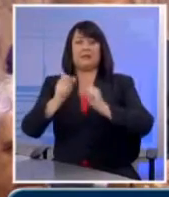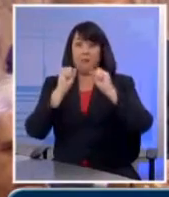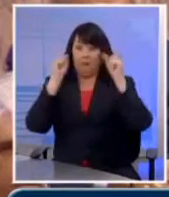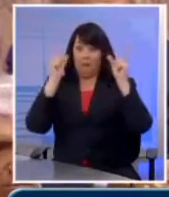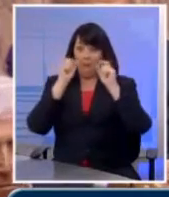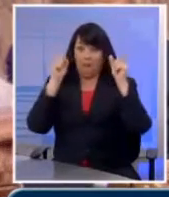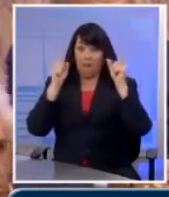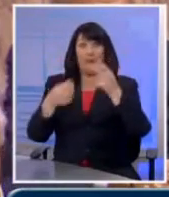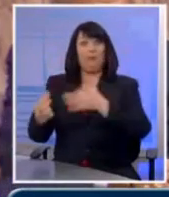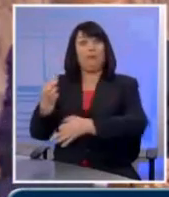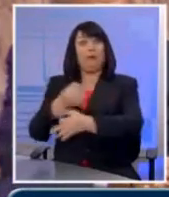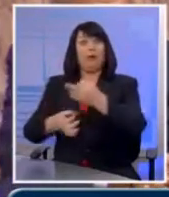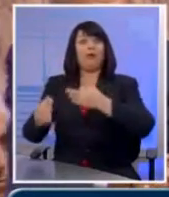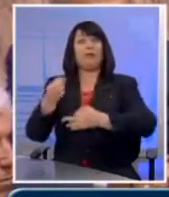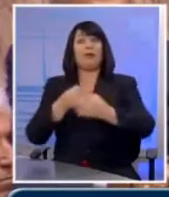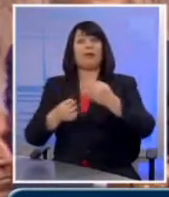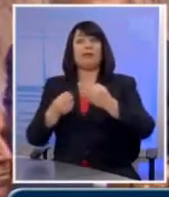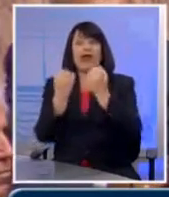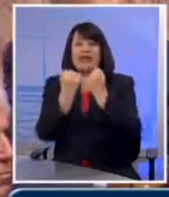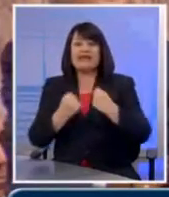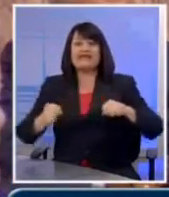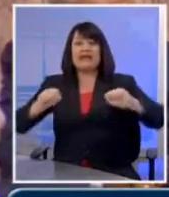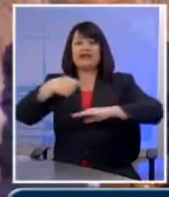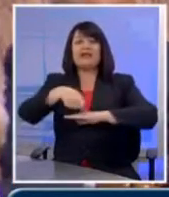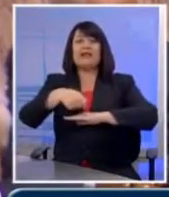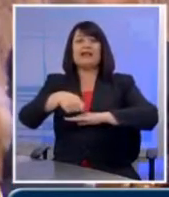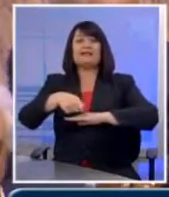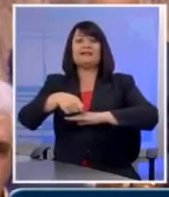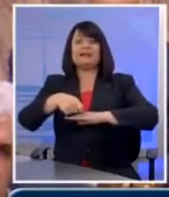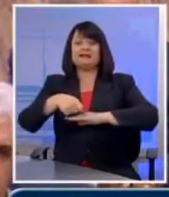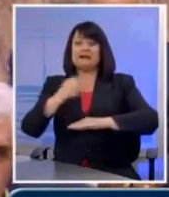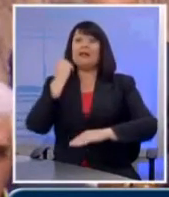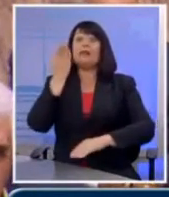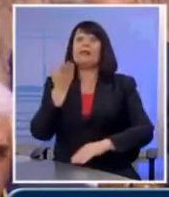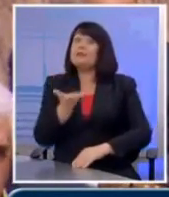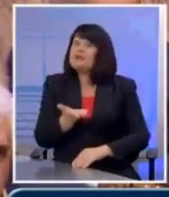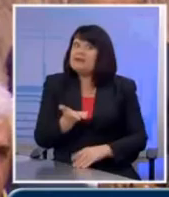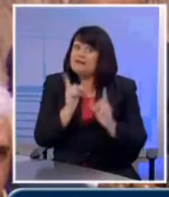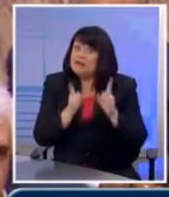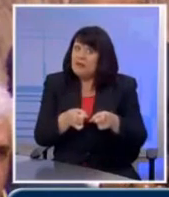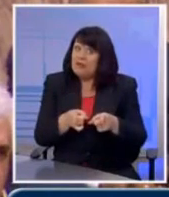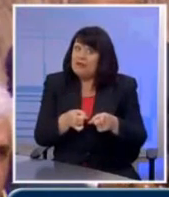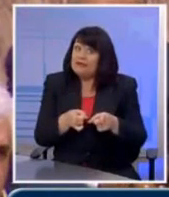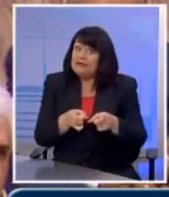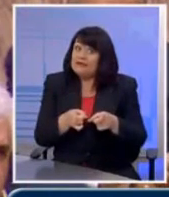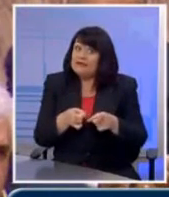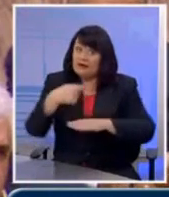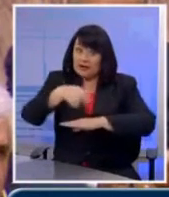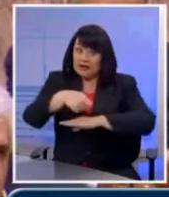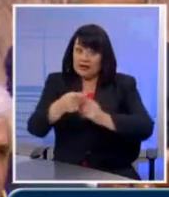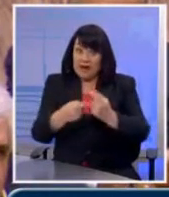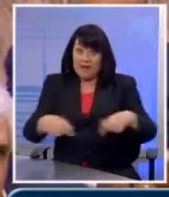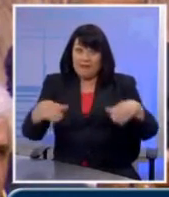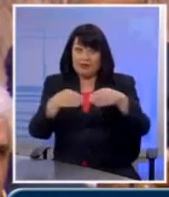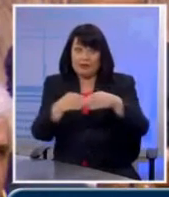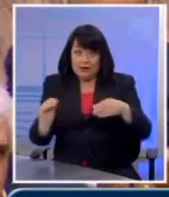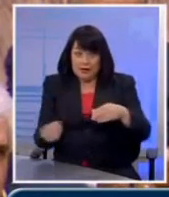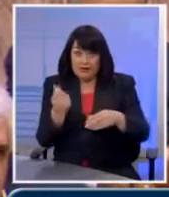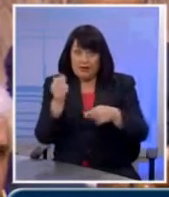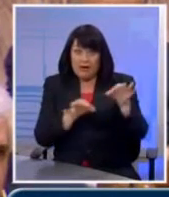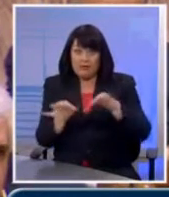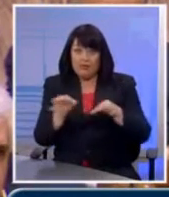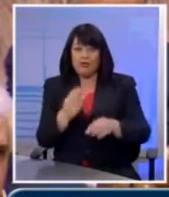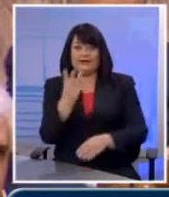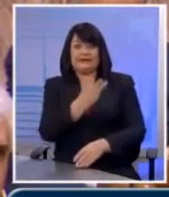λόγους του κ. Μητσοτάκη για την ανεξαρτησία της δικαιοσύνης. Αμφισβητεί τη δικαστική υπόσταση της Επιτροπής Πόθεν Έσχεσης.